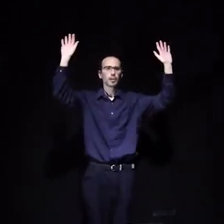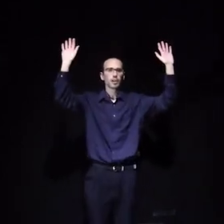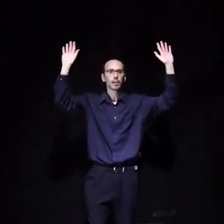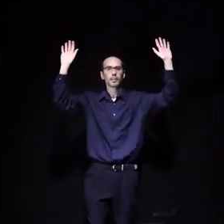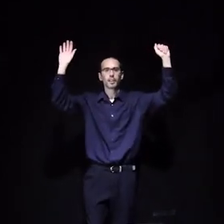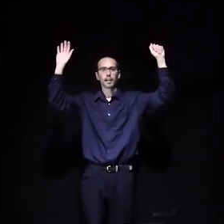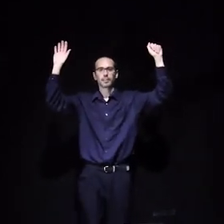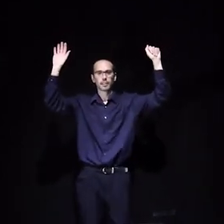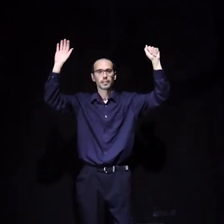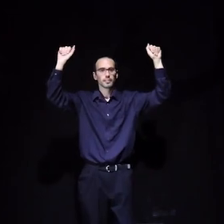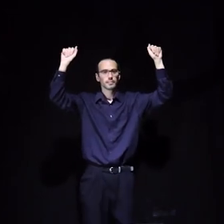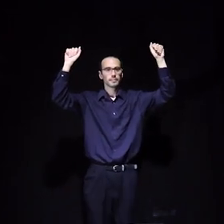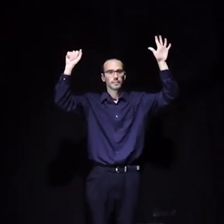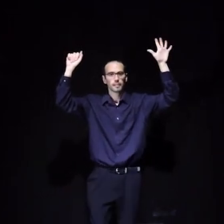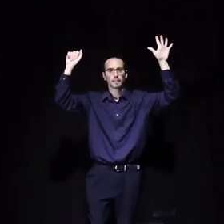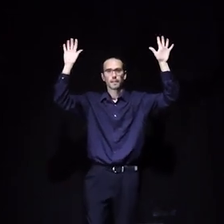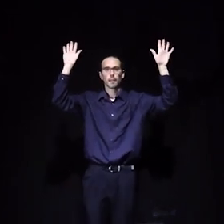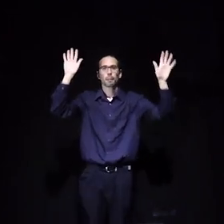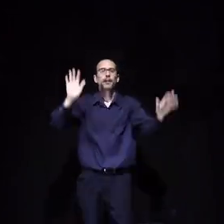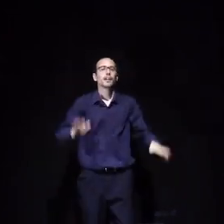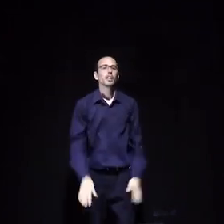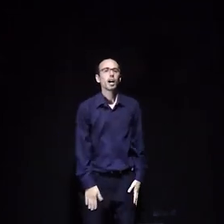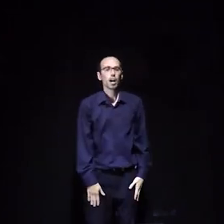why I don't like it.